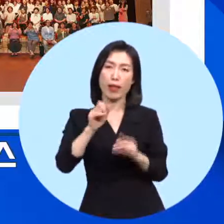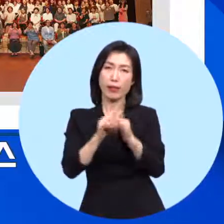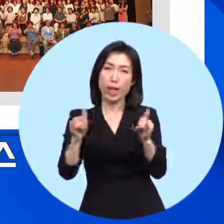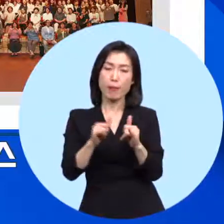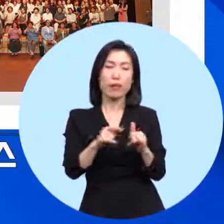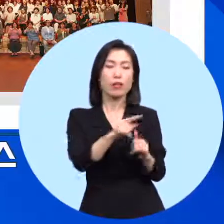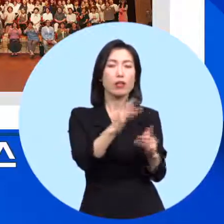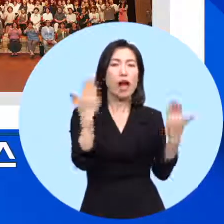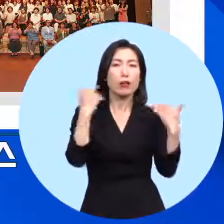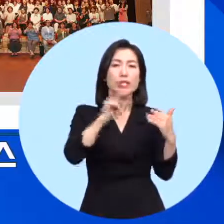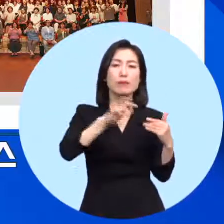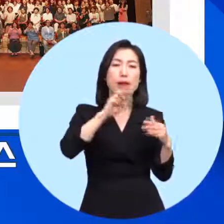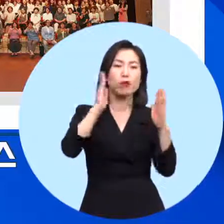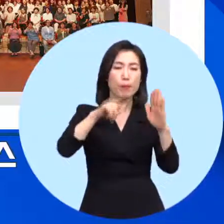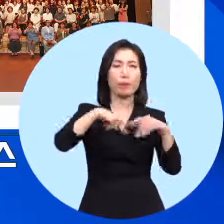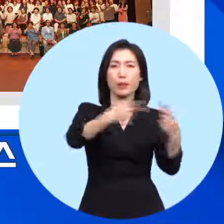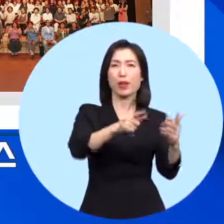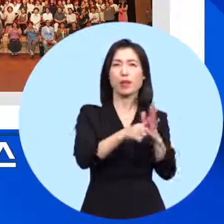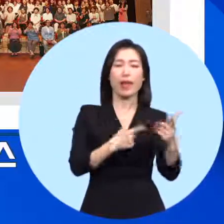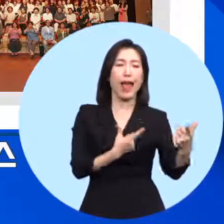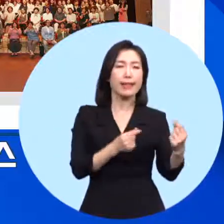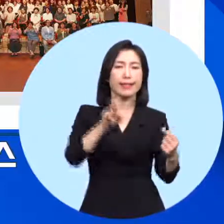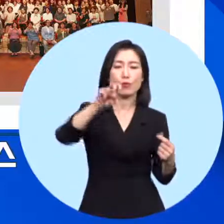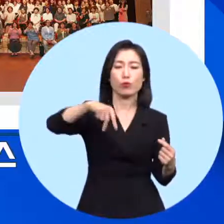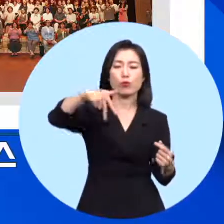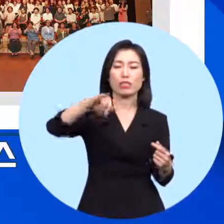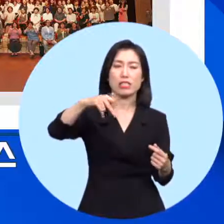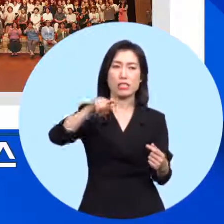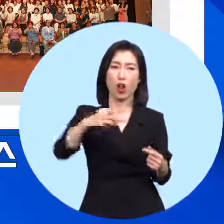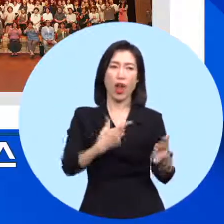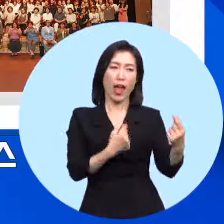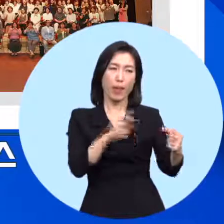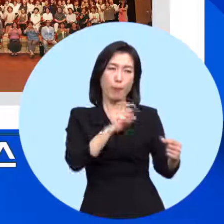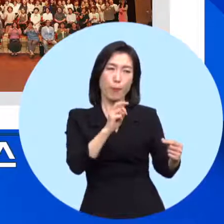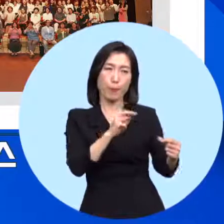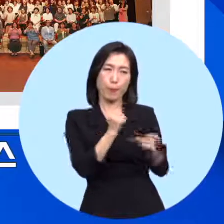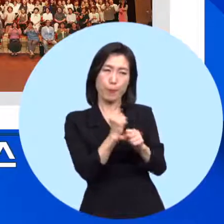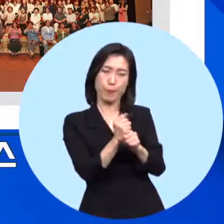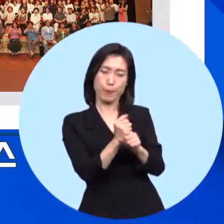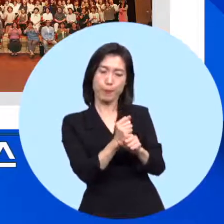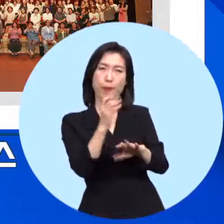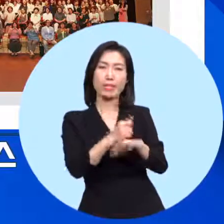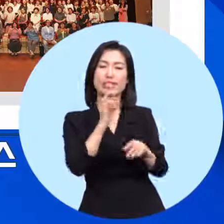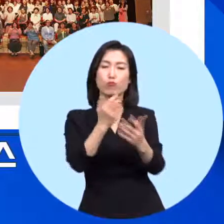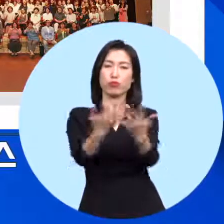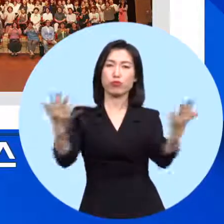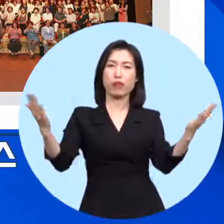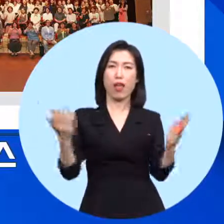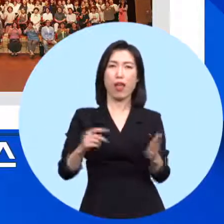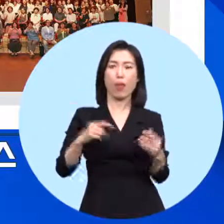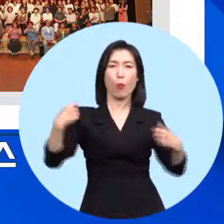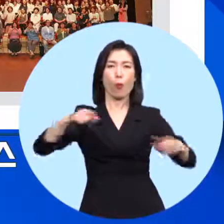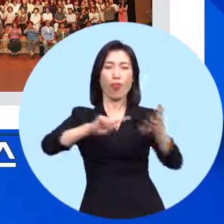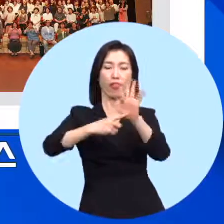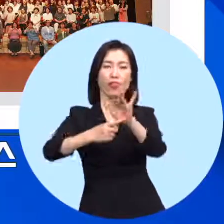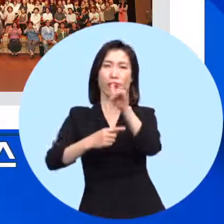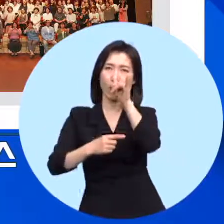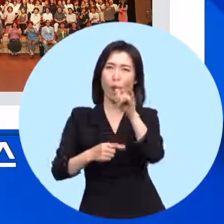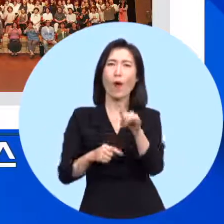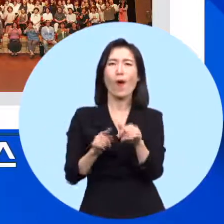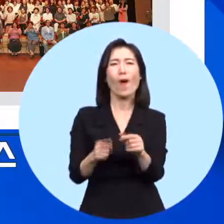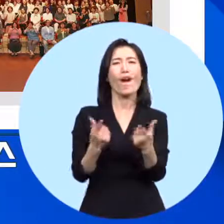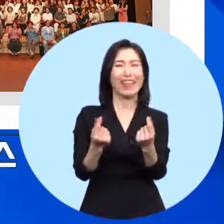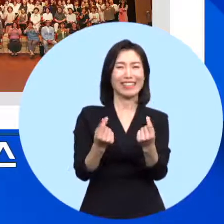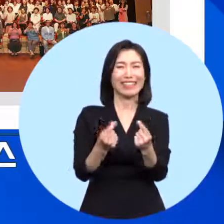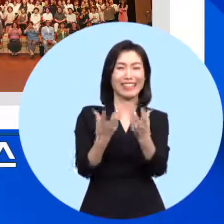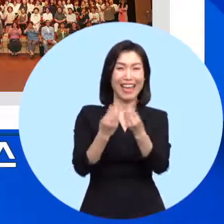뮤지컬을 처음부터 만들어서 무대에 올리는 이런 과정, 이것을 모든 아이들이 함께 시행한다는 그런